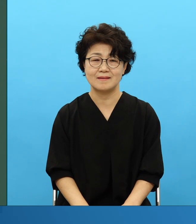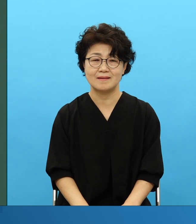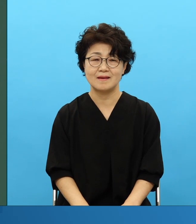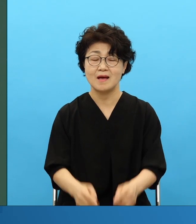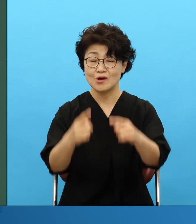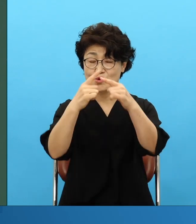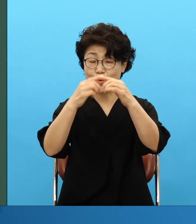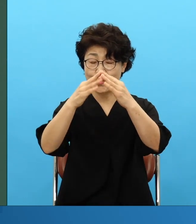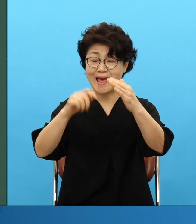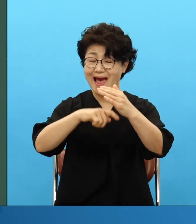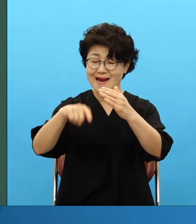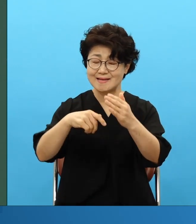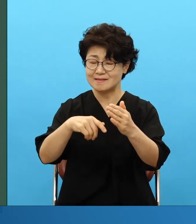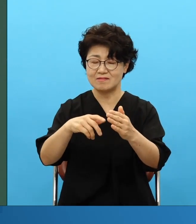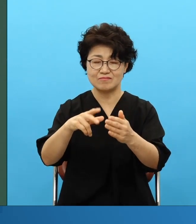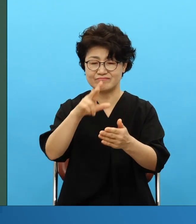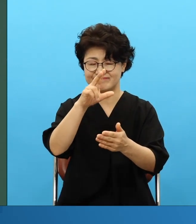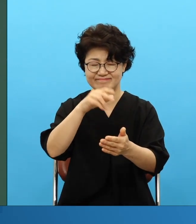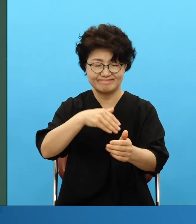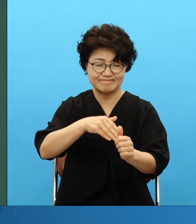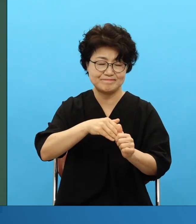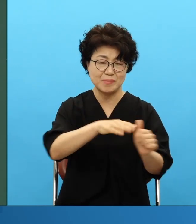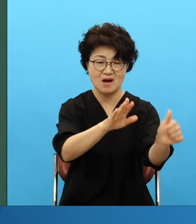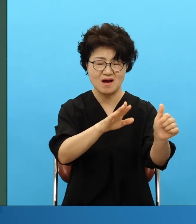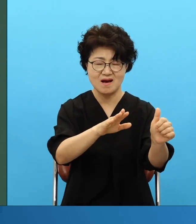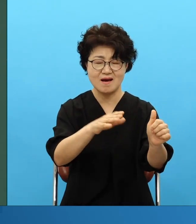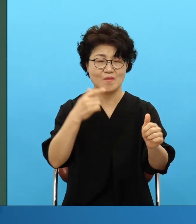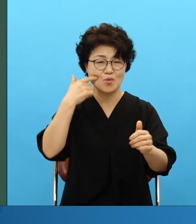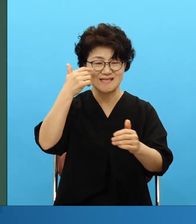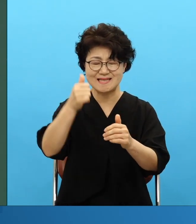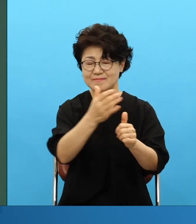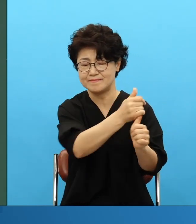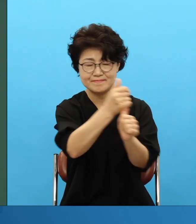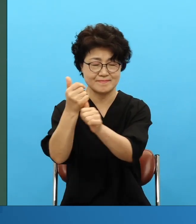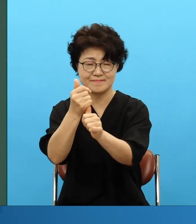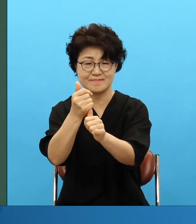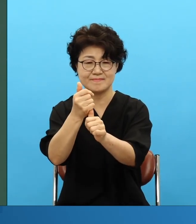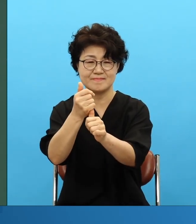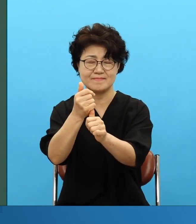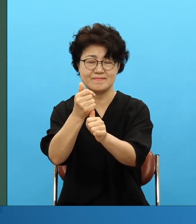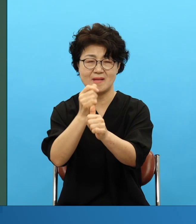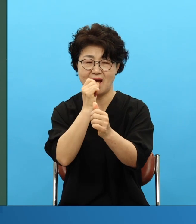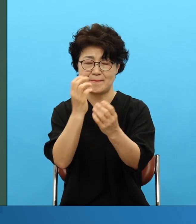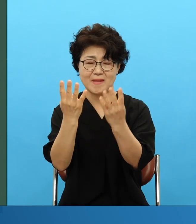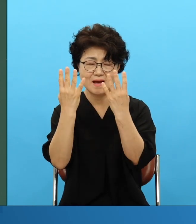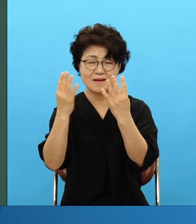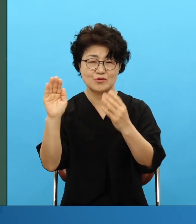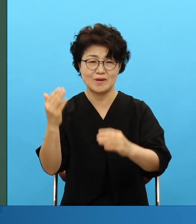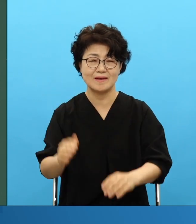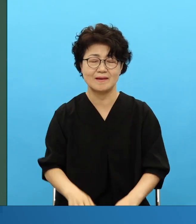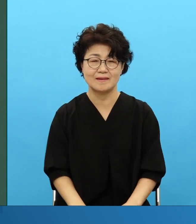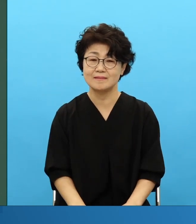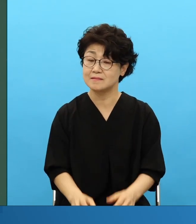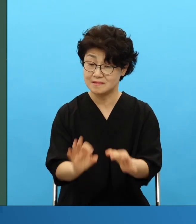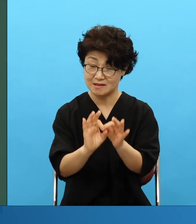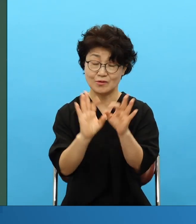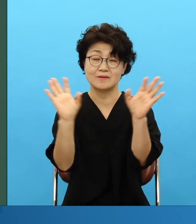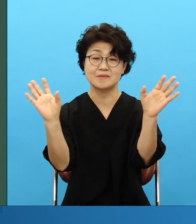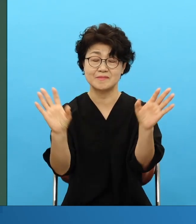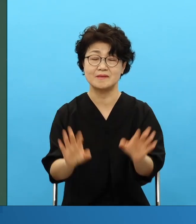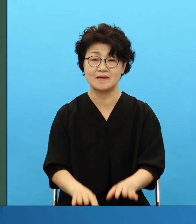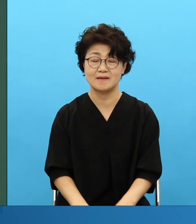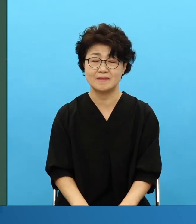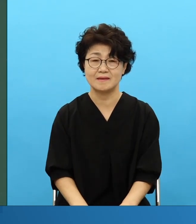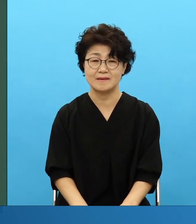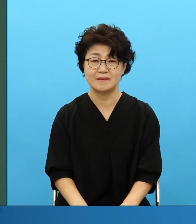쫓겨나죠. Kicked out 교회 of the 문제 church. 오죠. The problem comes to the 목사님 church. 잡혀가죠. The pastor's captured. 이래 됩니다. That's what happens. 상관없어요. Doesn't matter.